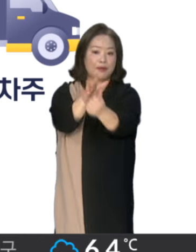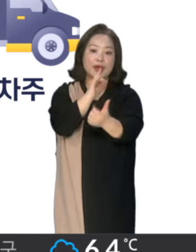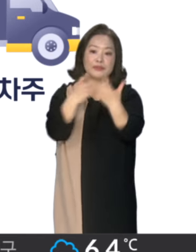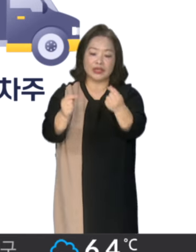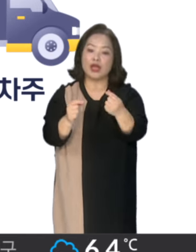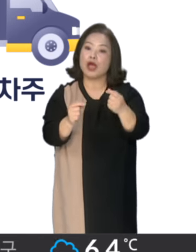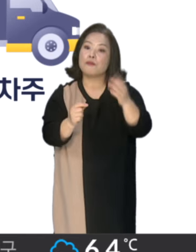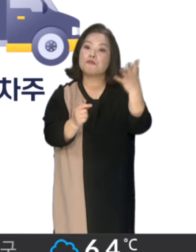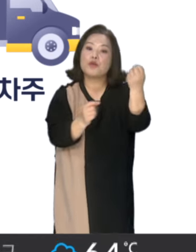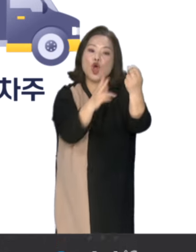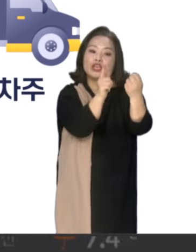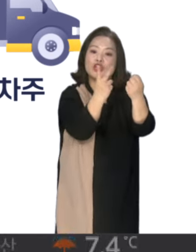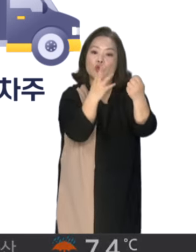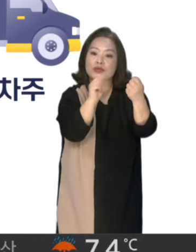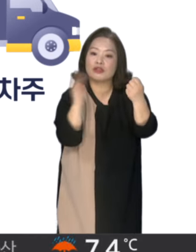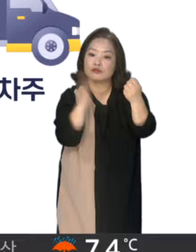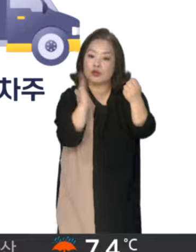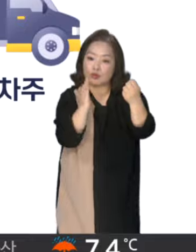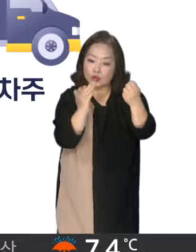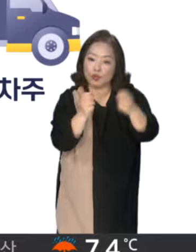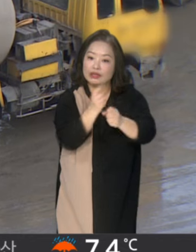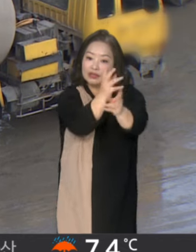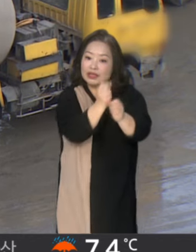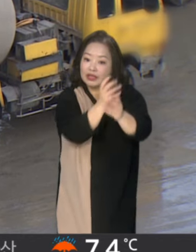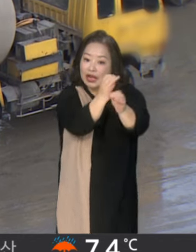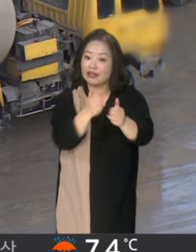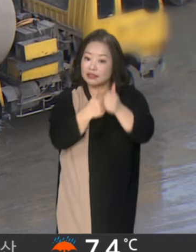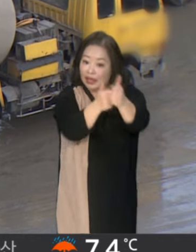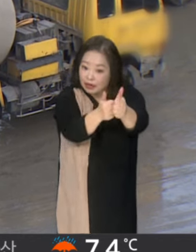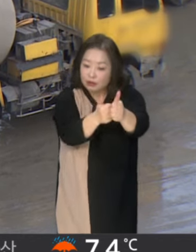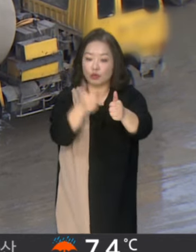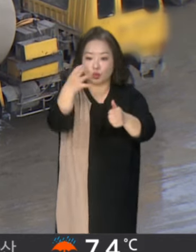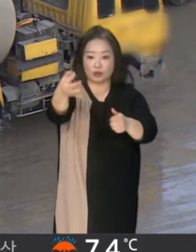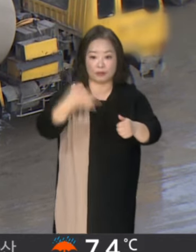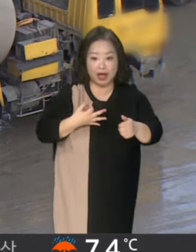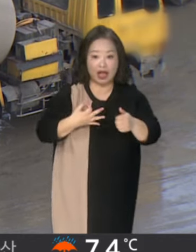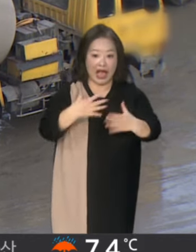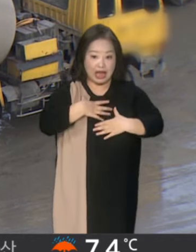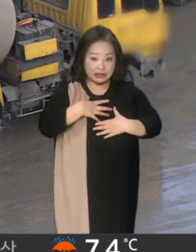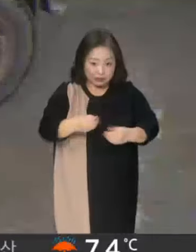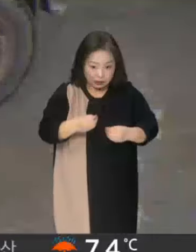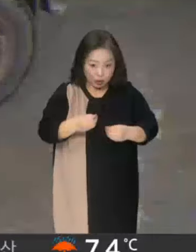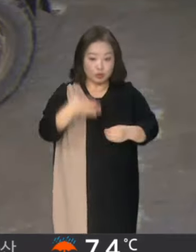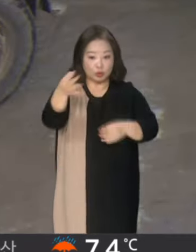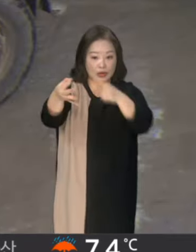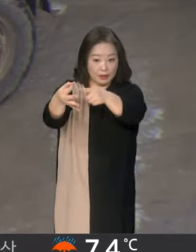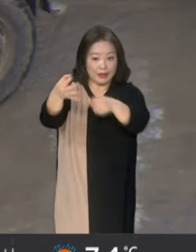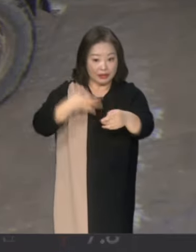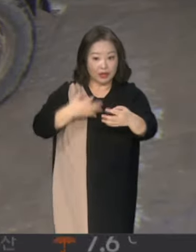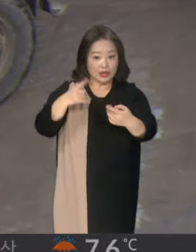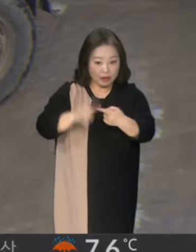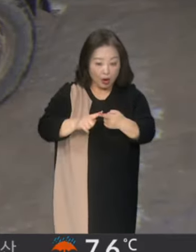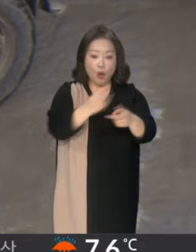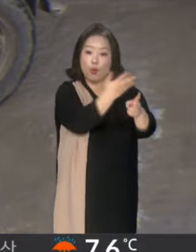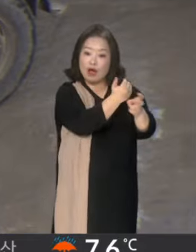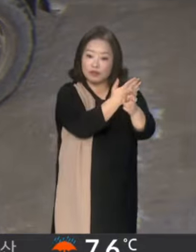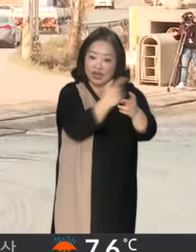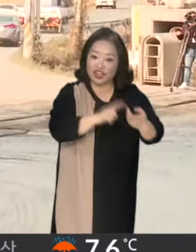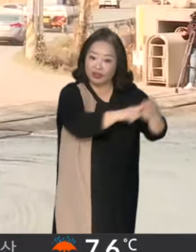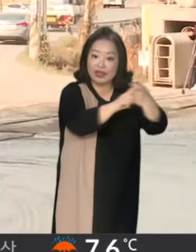컨테이너 및시멘트운송에대해킬로미터당요금기준을구체적으로설정할것으로예상됩니다.하지만 안전화물운임제도를옹호하는화물트럭운전사연대는